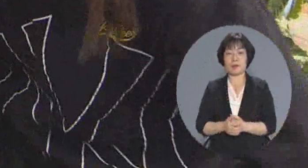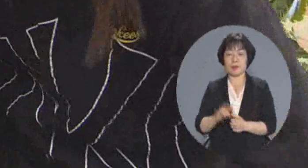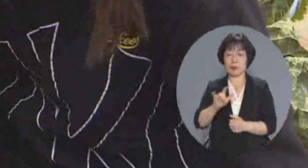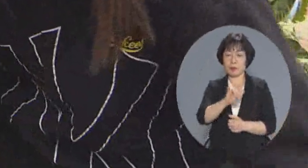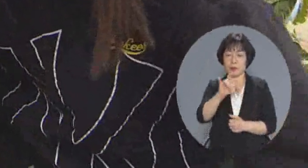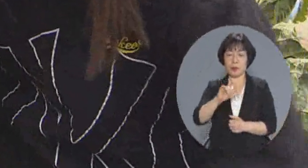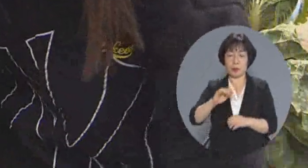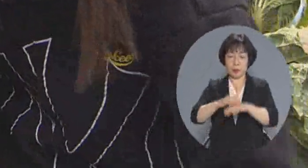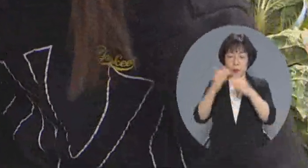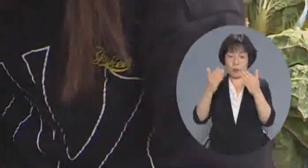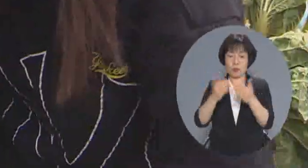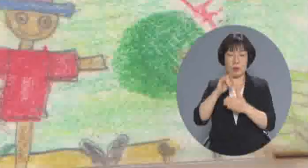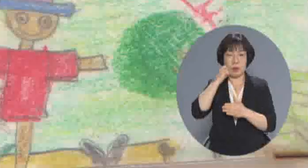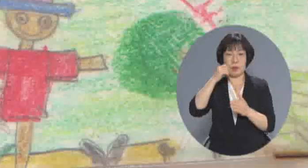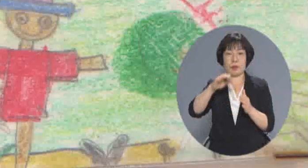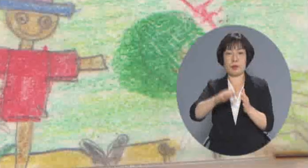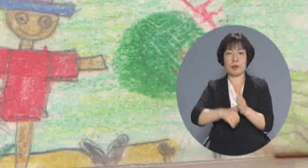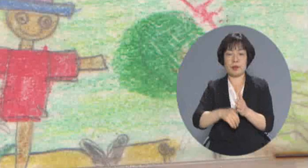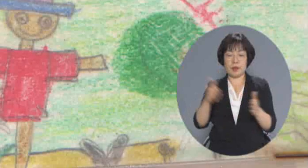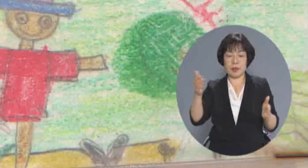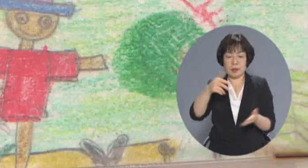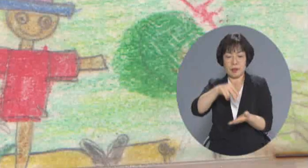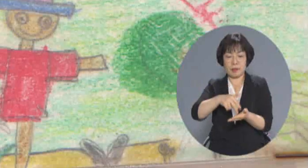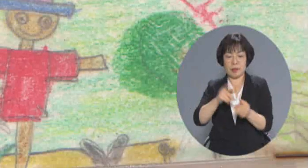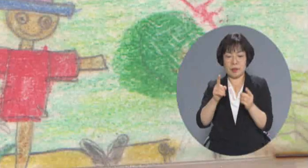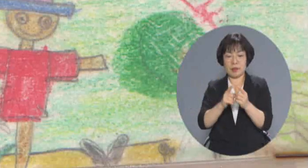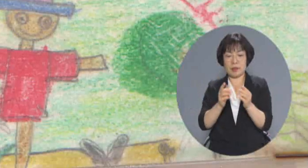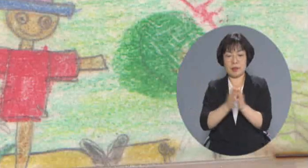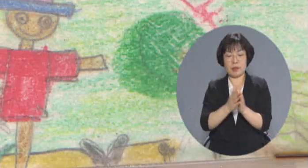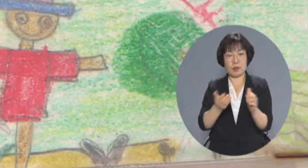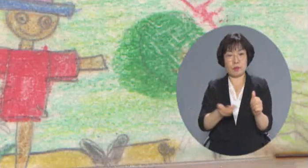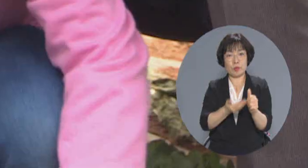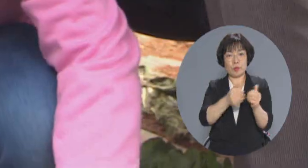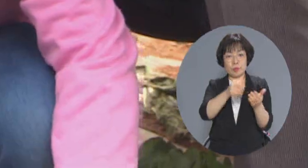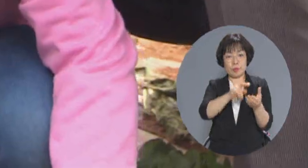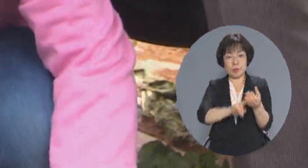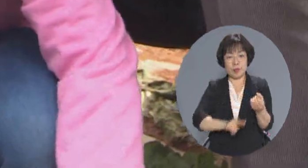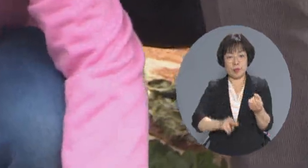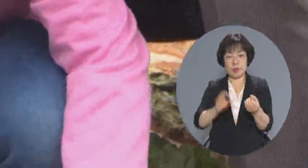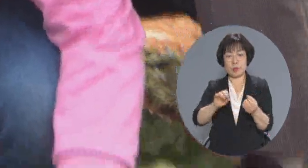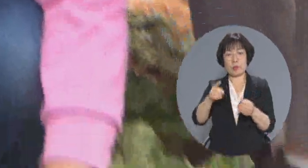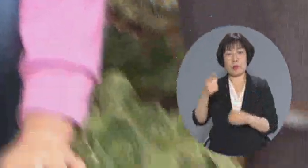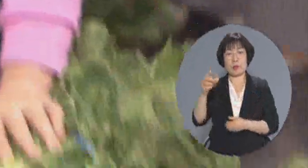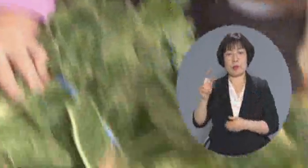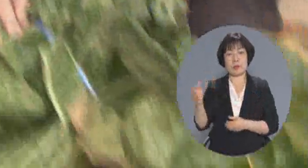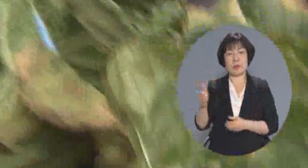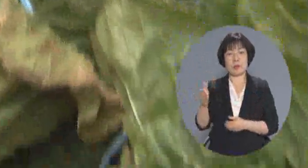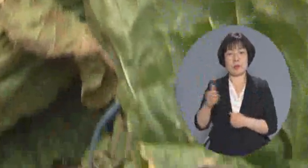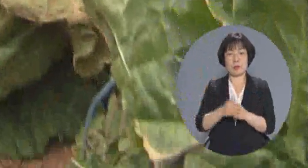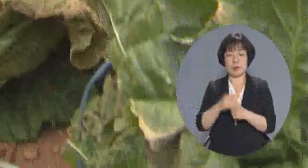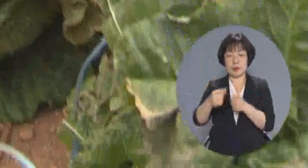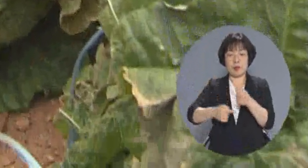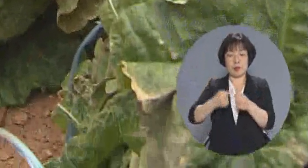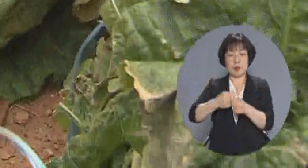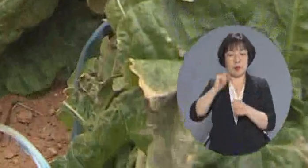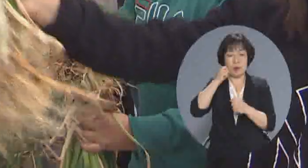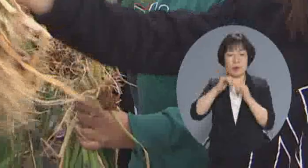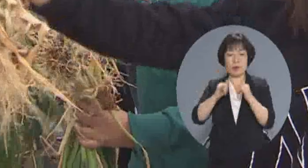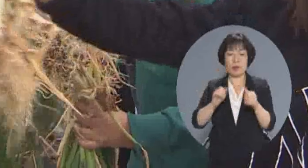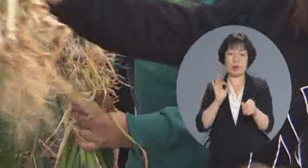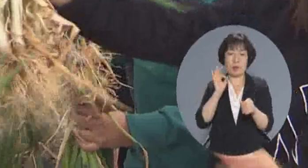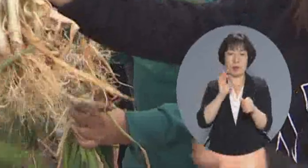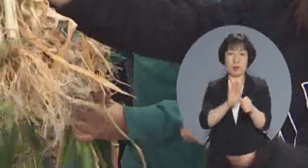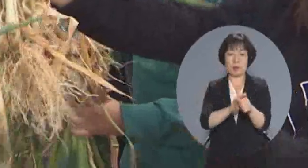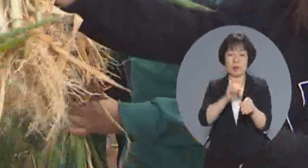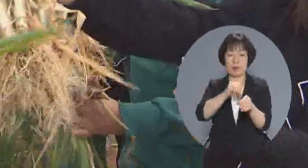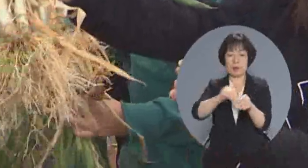코로나19로 모두가 어려운 요즘 학생들은 직접 기른 농산물을 판매한 수익금 100여만 원을 연말 이웃돕기 성금으로